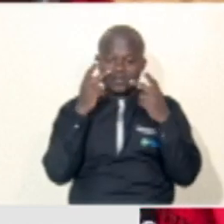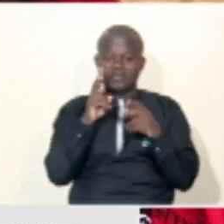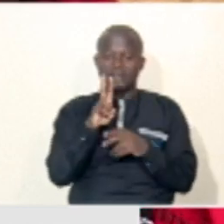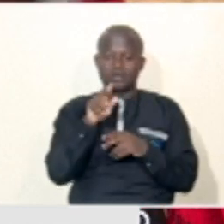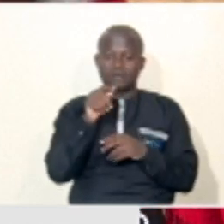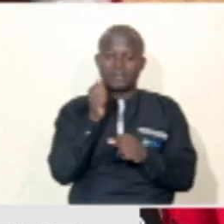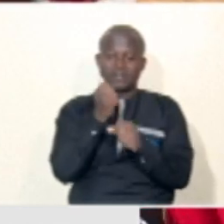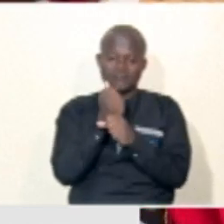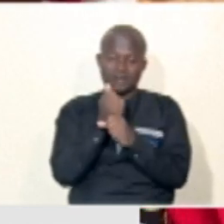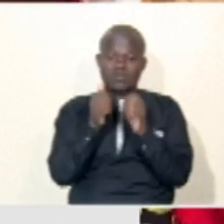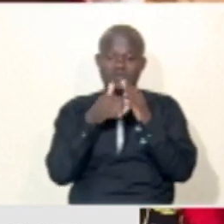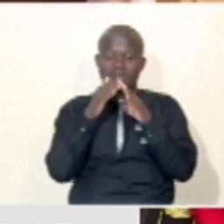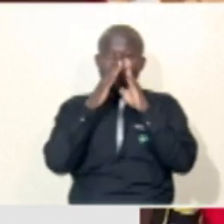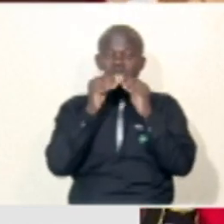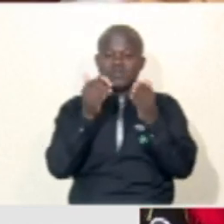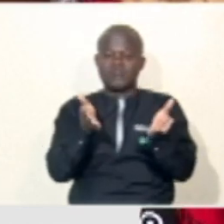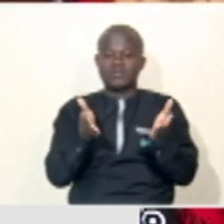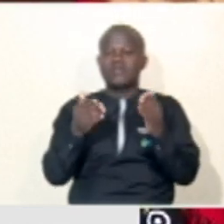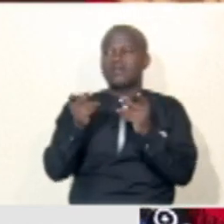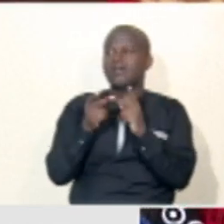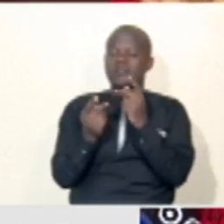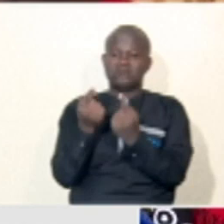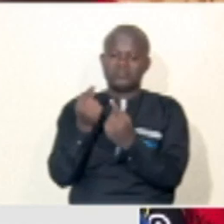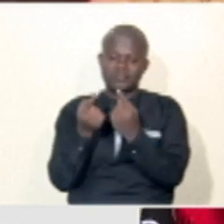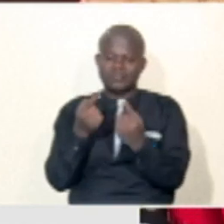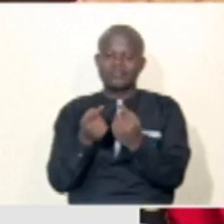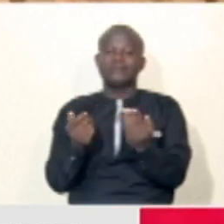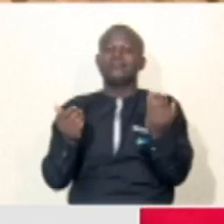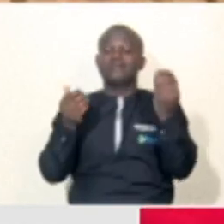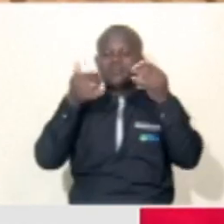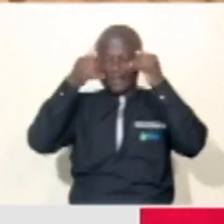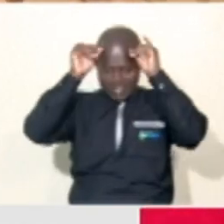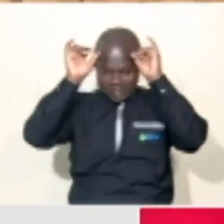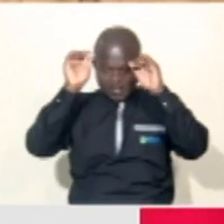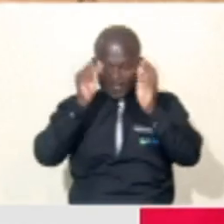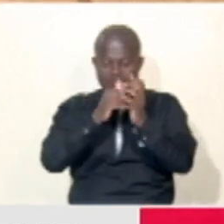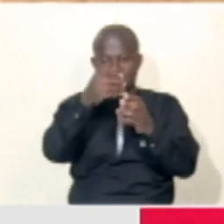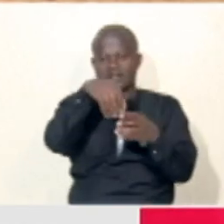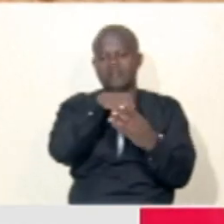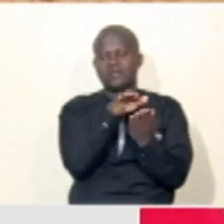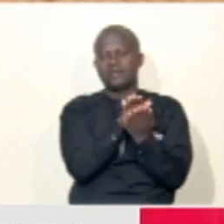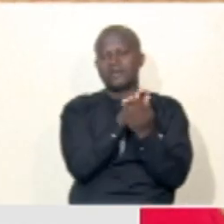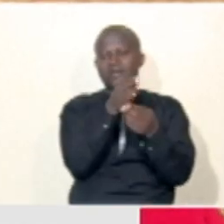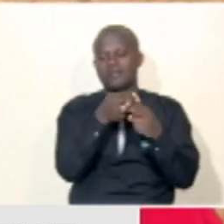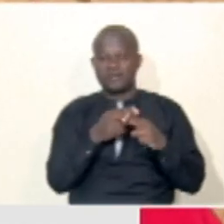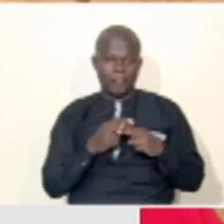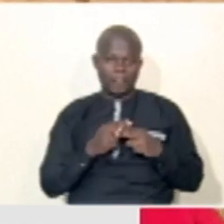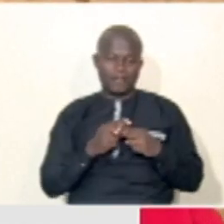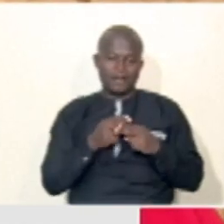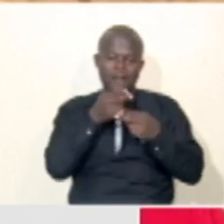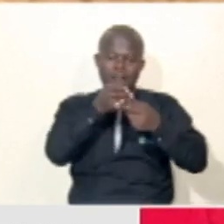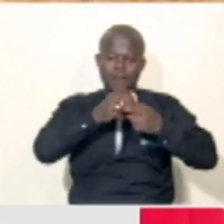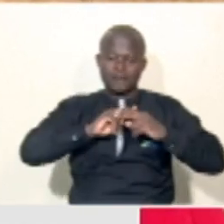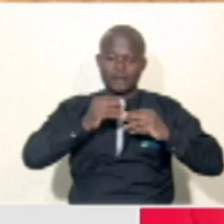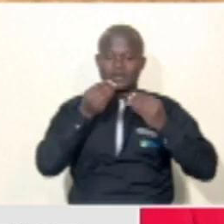ndayikora, nubaka iyi nzu, nubaka igikoni, nubaka ikirariminka, nkajya no kuri banki nkaguza inguzanyo,